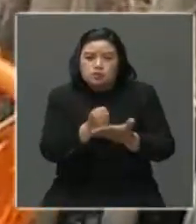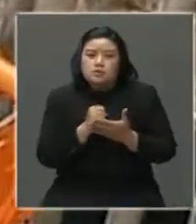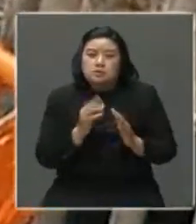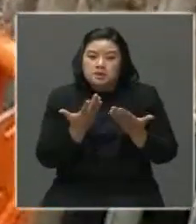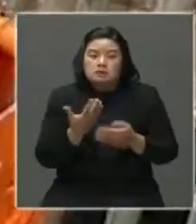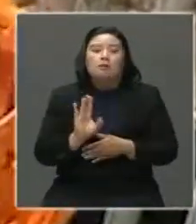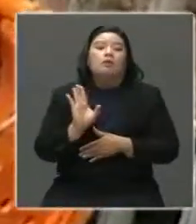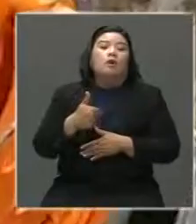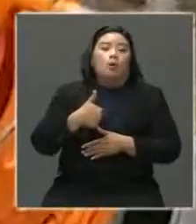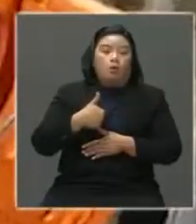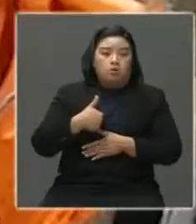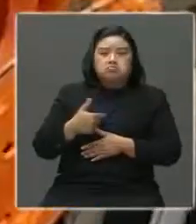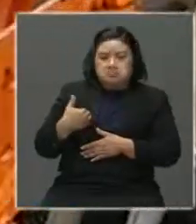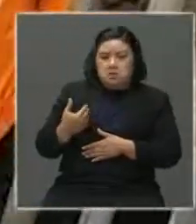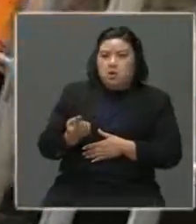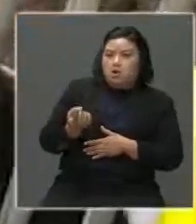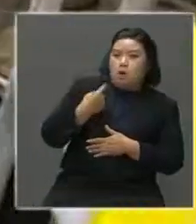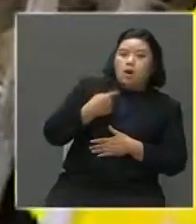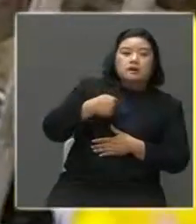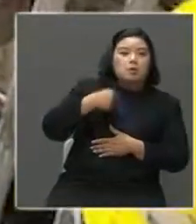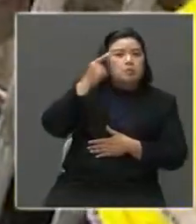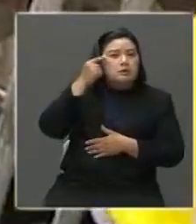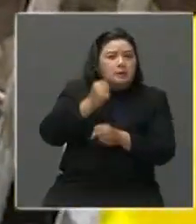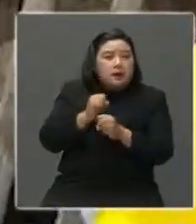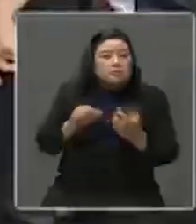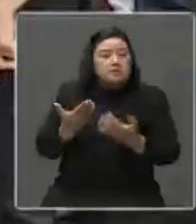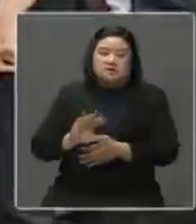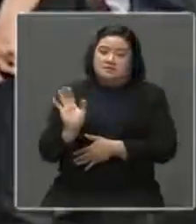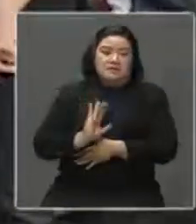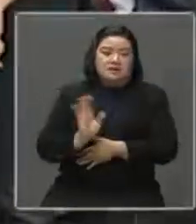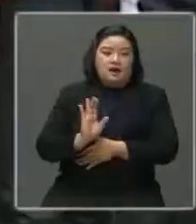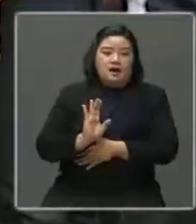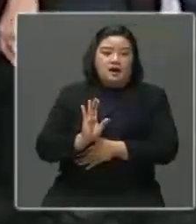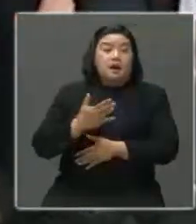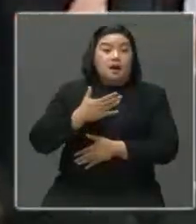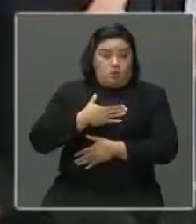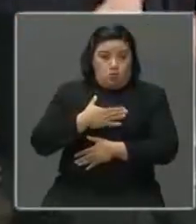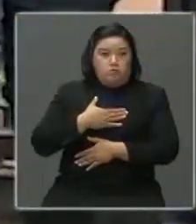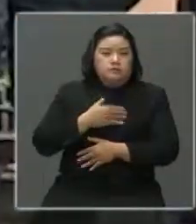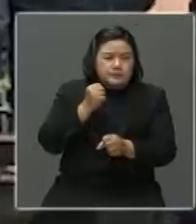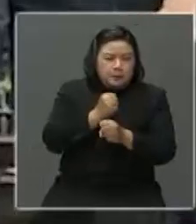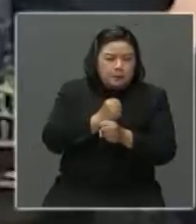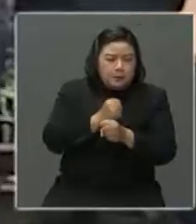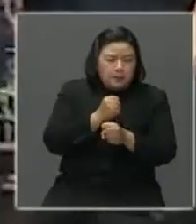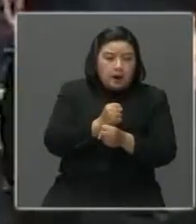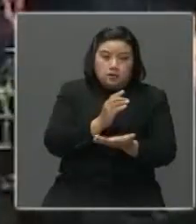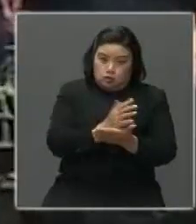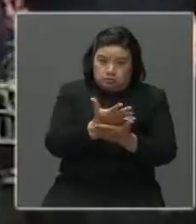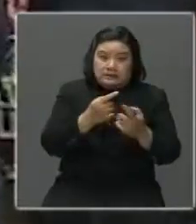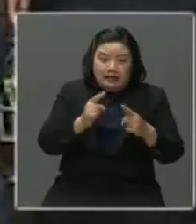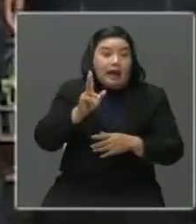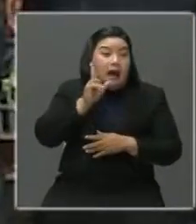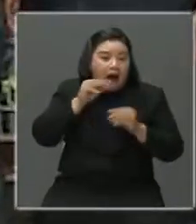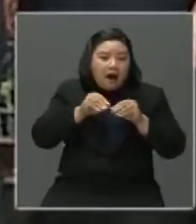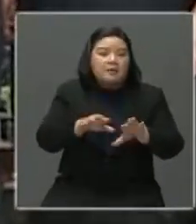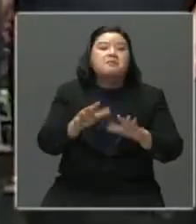อกว่าคือคนวิจารณ์อาจจะเข้าใจว่าตนเองไม่ได้ทำอะไรแต่ที่จริงแล้วเนี่ยมันคือทำงานตลอดแต่เพียงแต่ว่าไม่ได้เป็นข่าวไม่